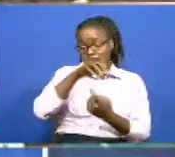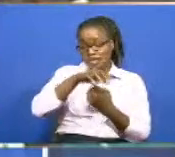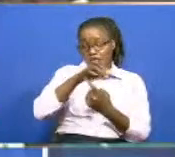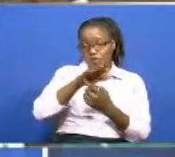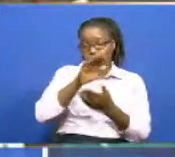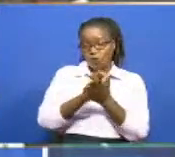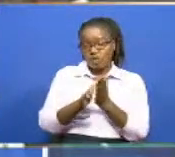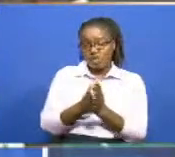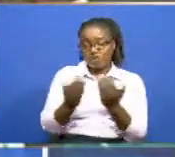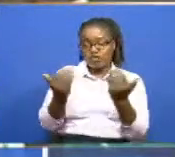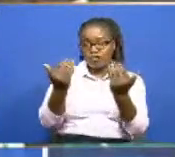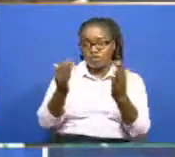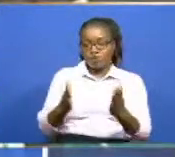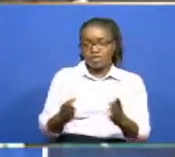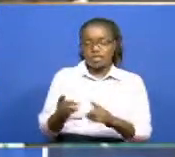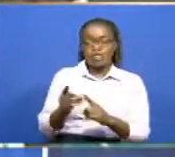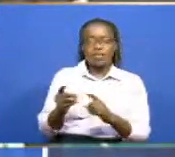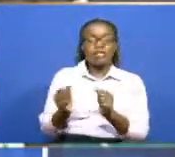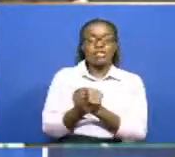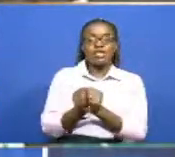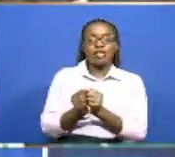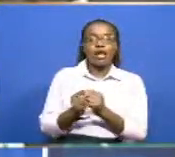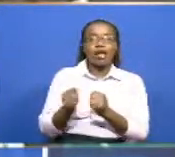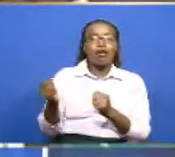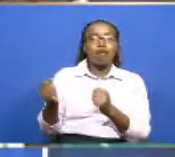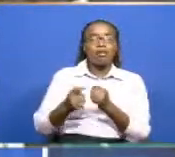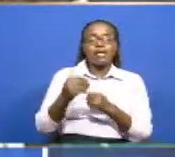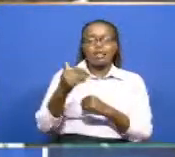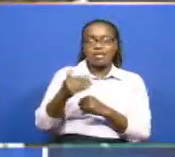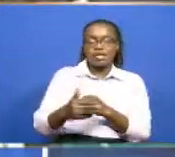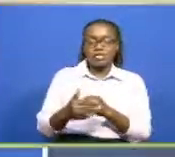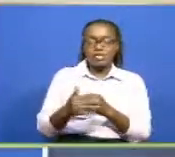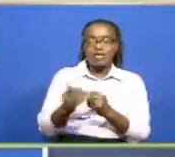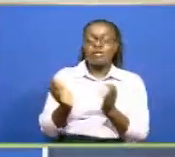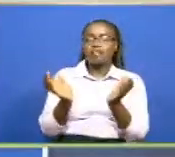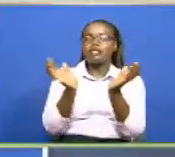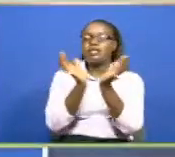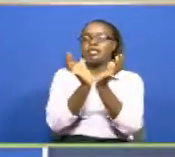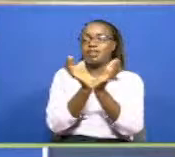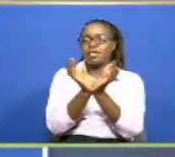mashabiki tarehe 10 mwezi ujao katika uwanja wa kimataifa wa Moi Kasarani.